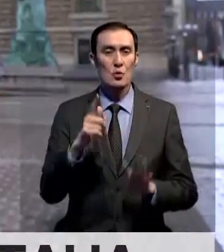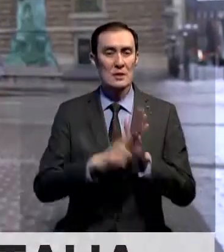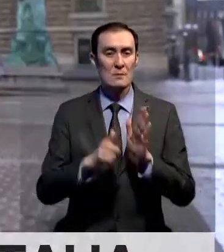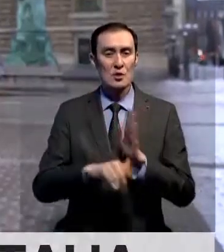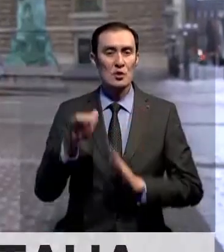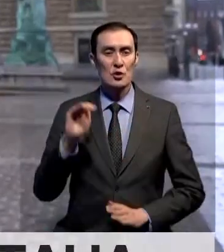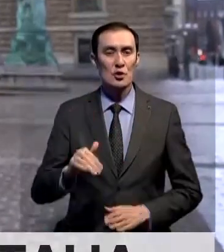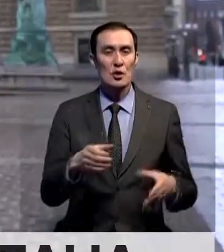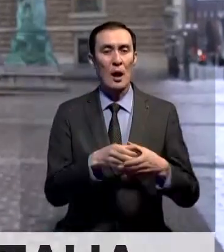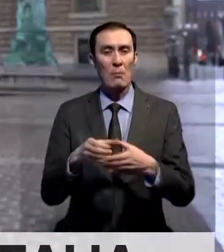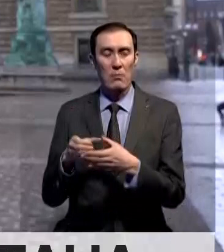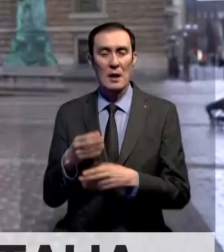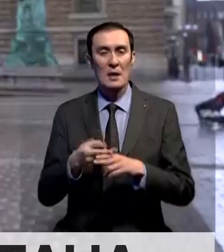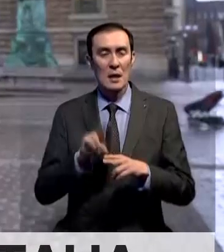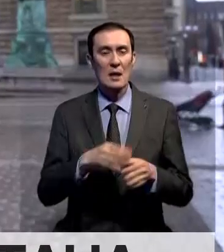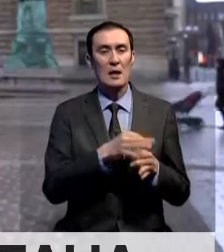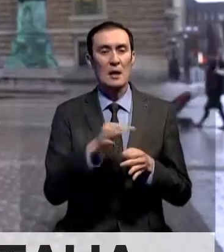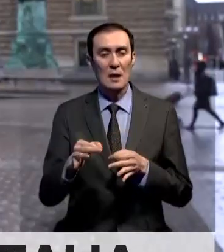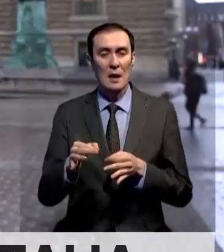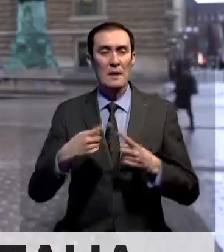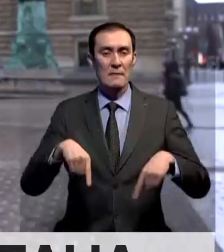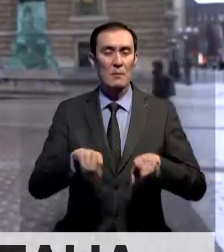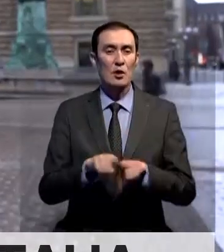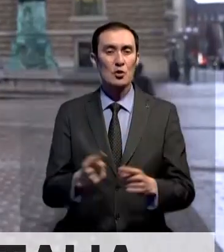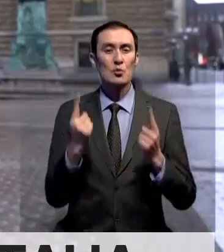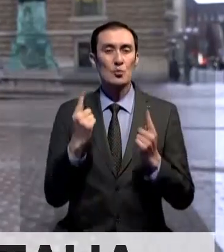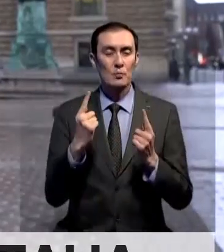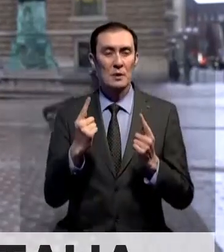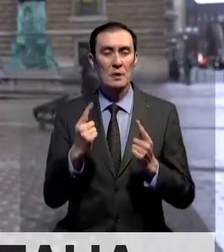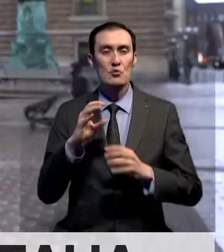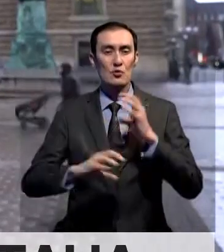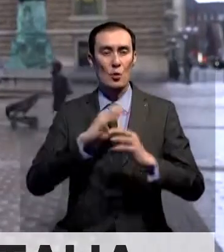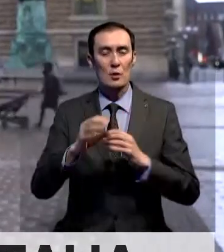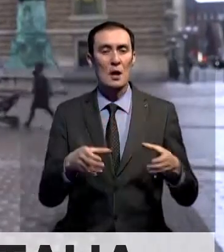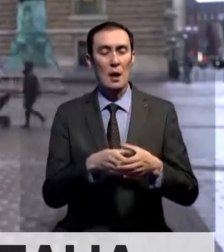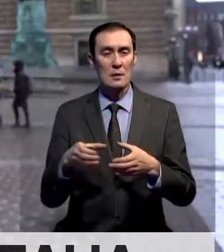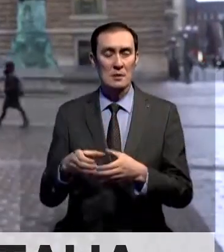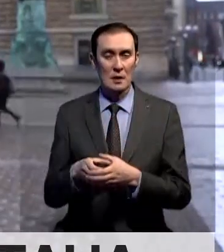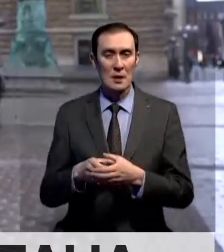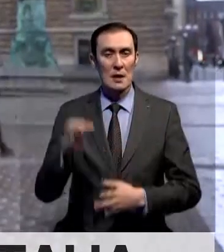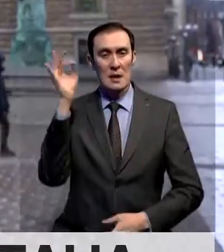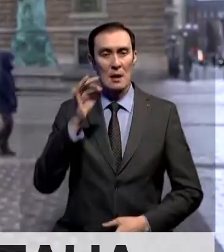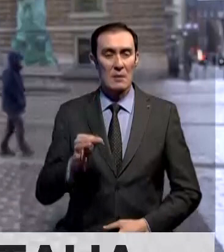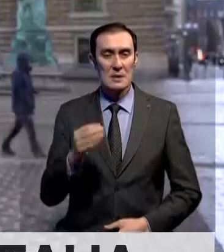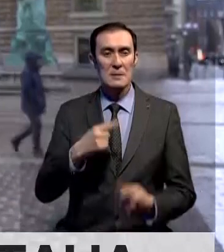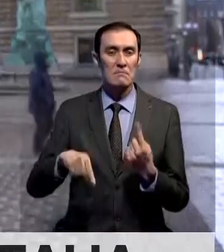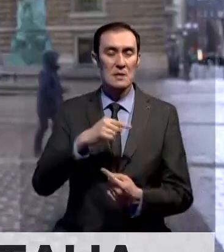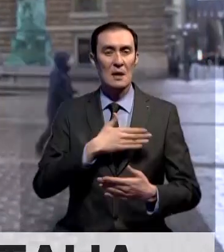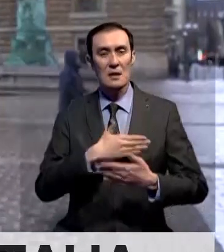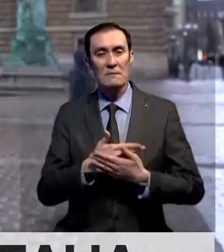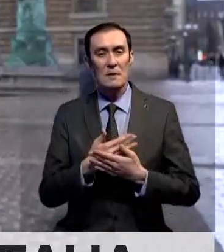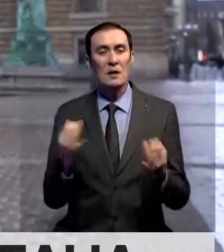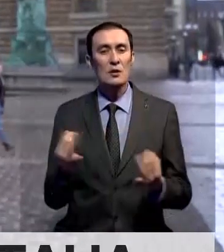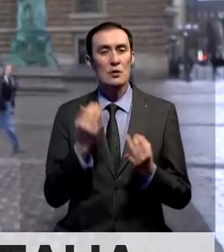170 тысяч компаний. Это как региональные фирмы, так и крупные интернациональные концерны. Немецкий бизнес активно